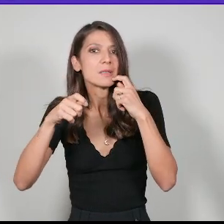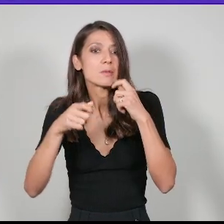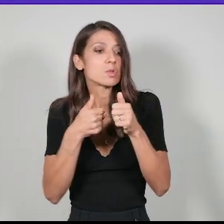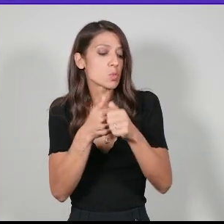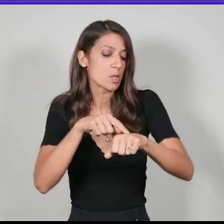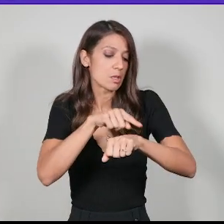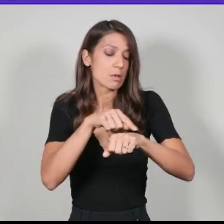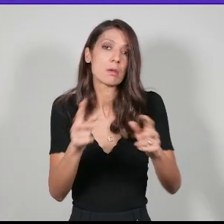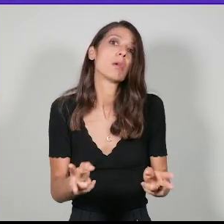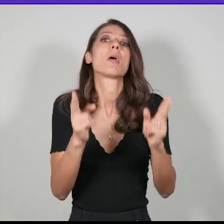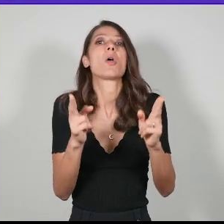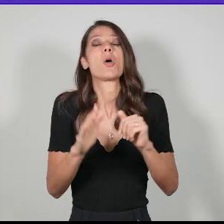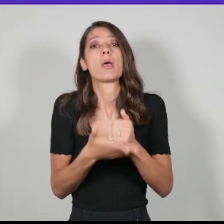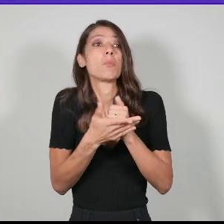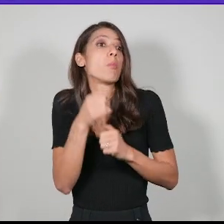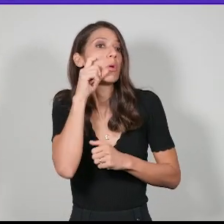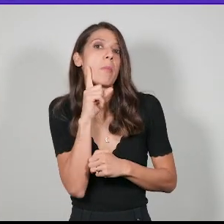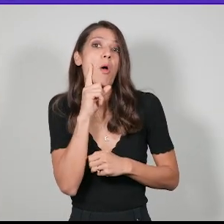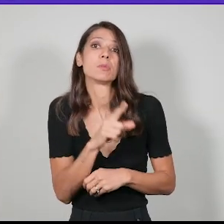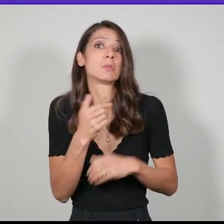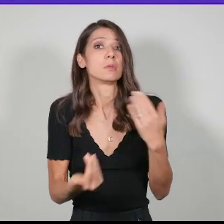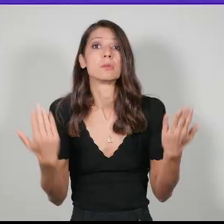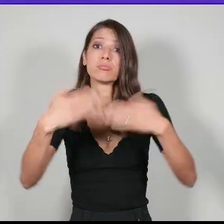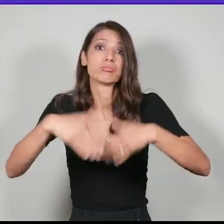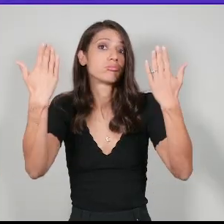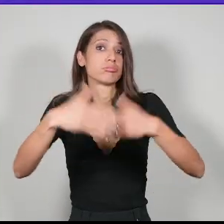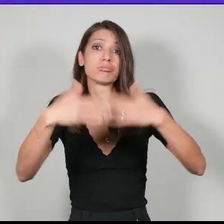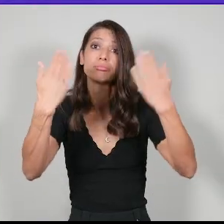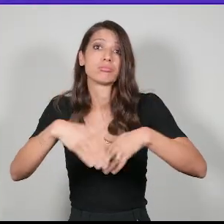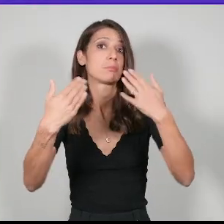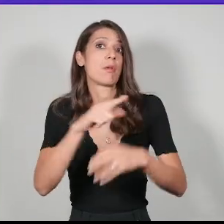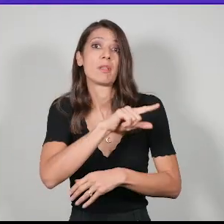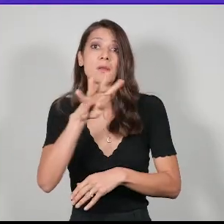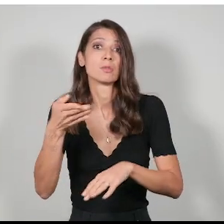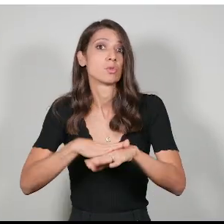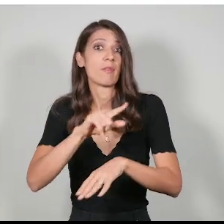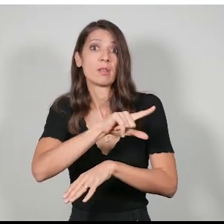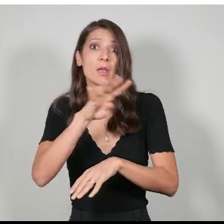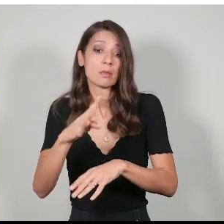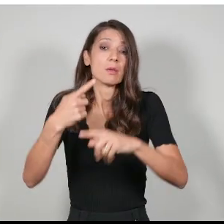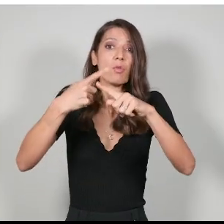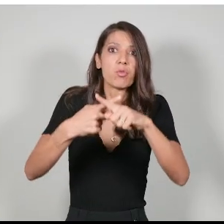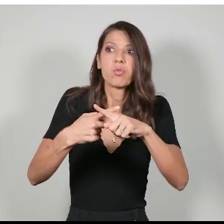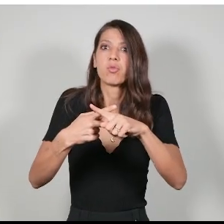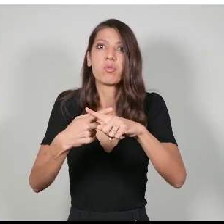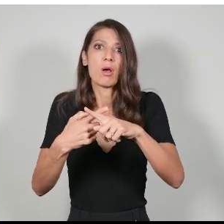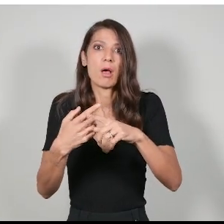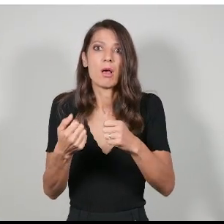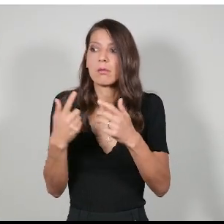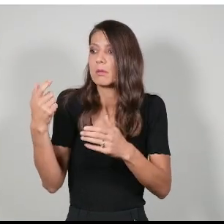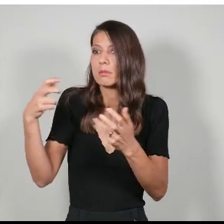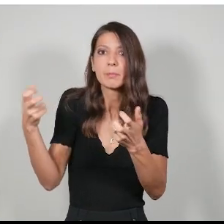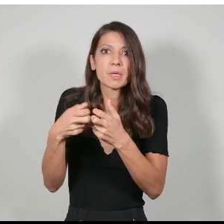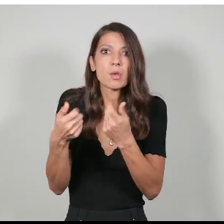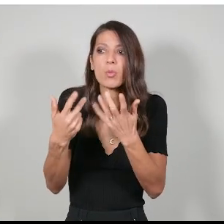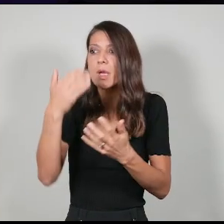d'aide, pour les parents, c'est 24 heures sur 24. Donc qu'est-ce qu'on fait? Est-ce qu'on fait 24 heures sur 24 fois un quotient monétaire pour